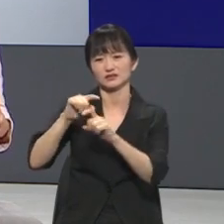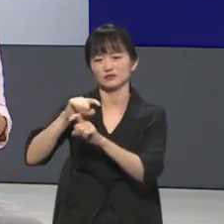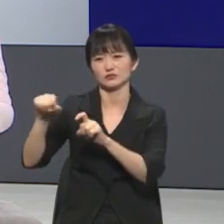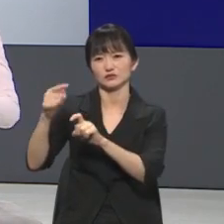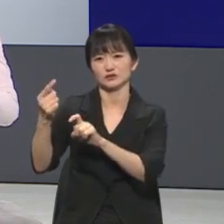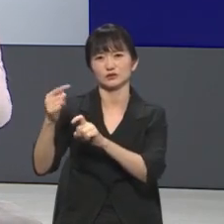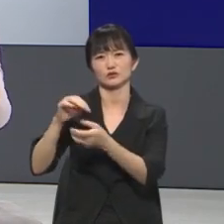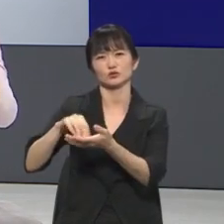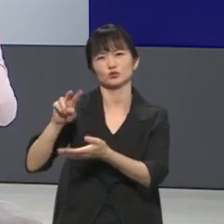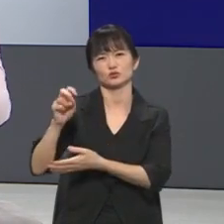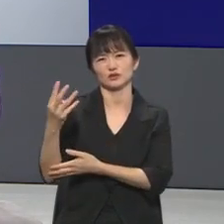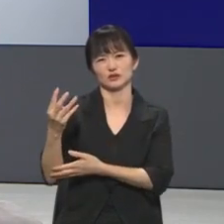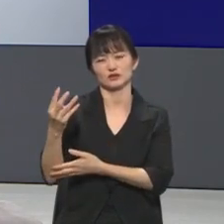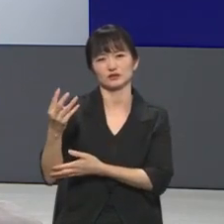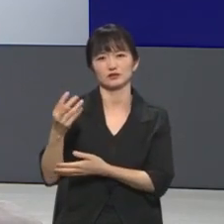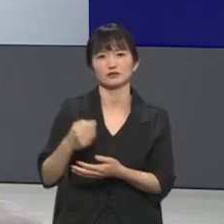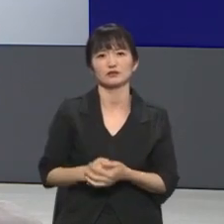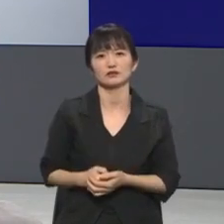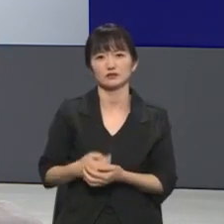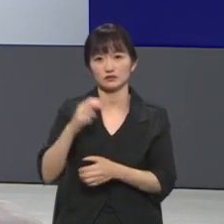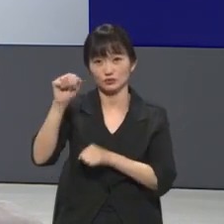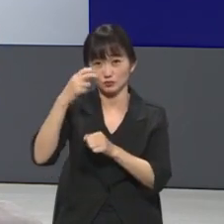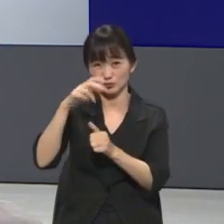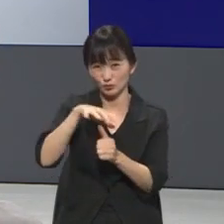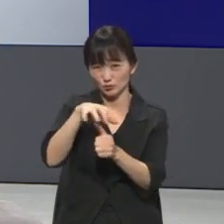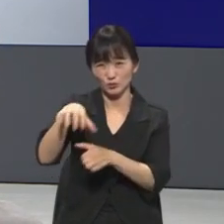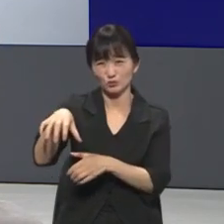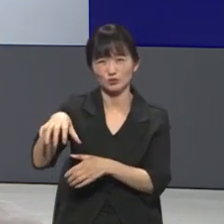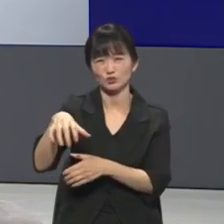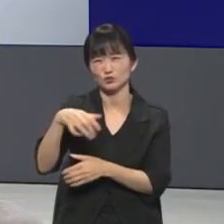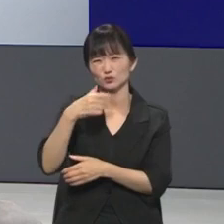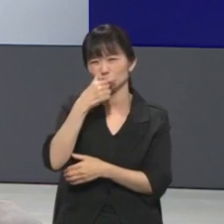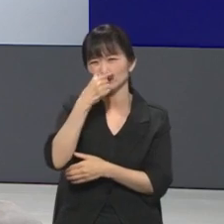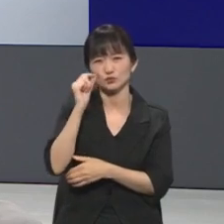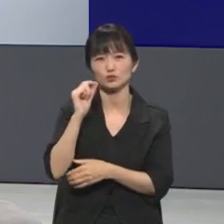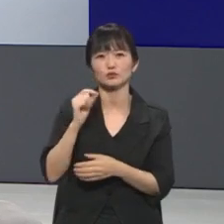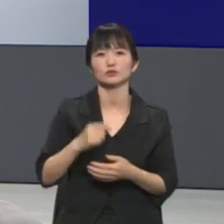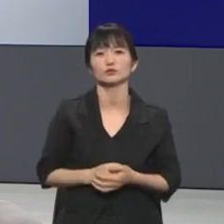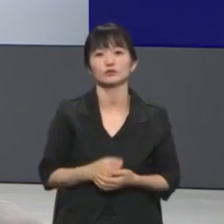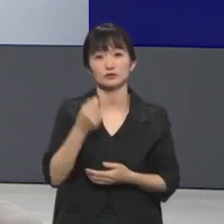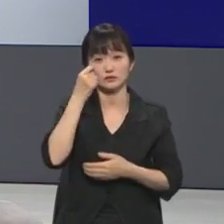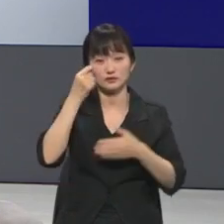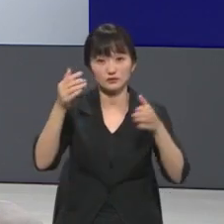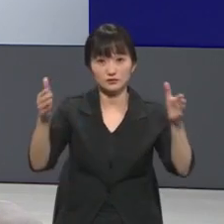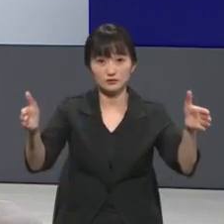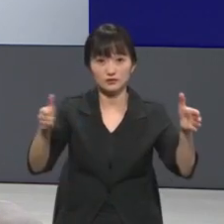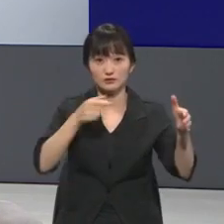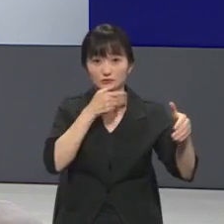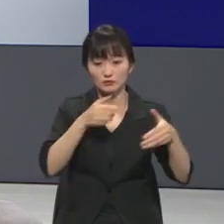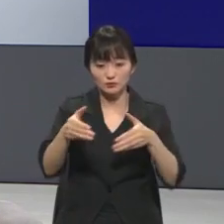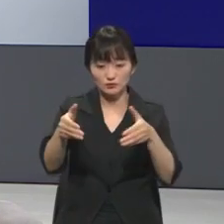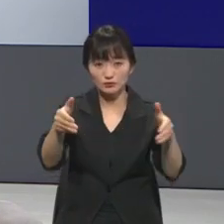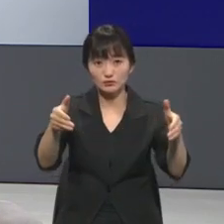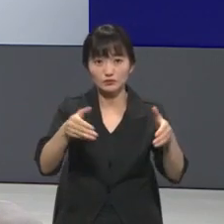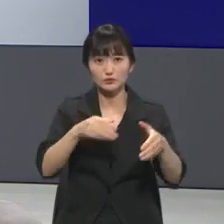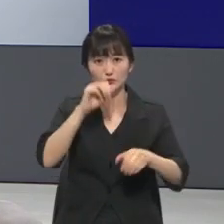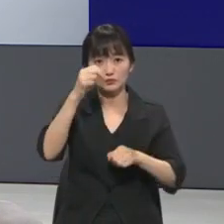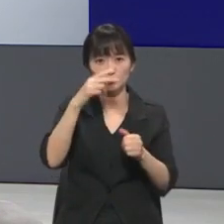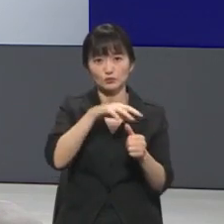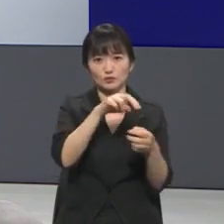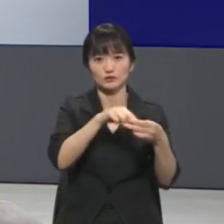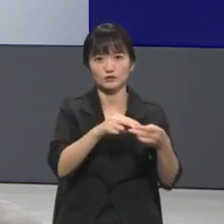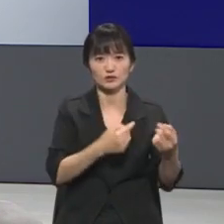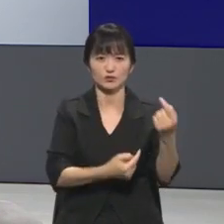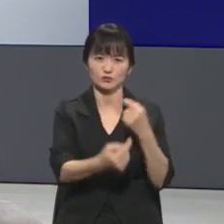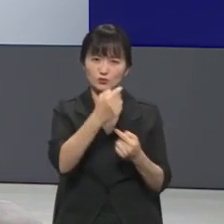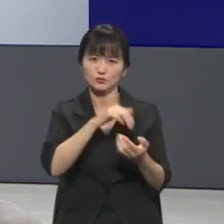애초에 동물들을 보호할 수 있는 여력 자체가 부족해 보입니다. 네, 맞습니다. 최근 6개월 동안 이 경기도 내에서 보호센터에 접수된 동물이